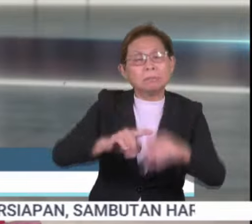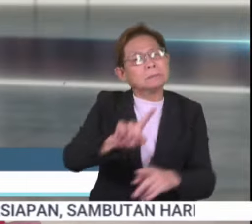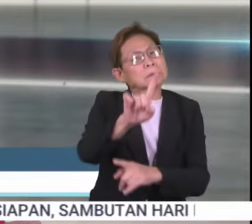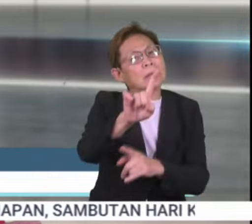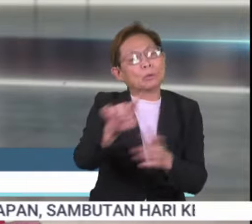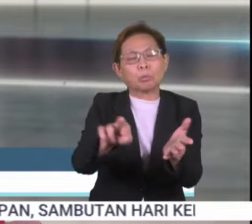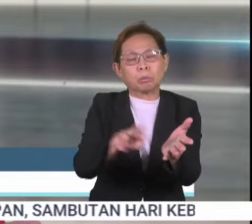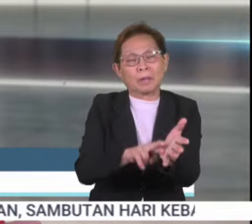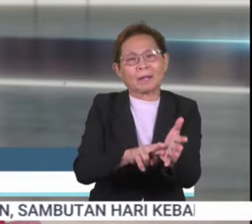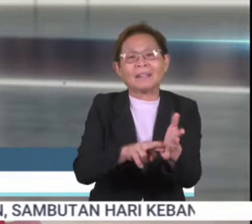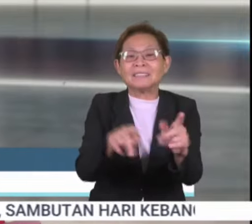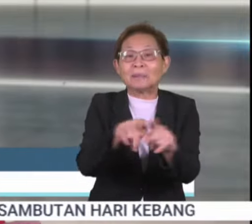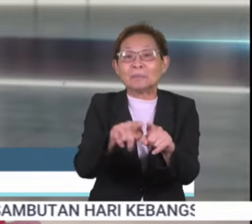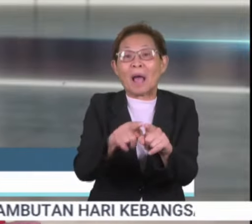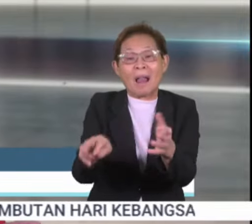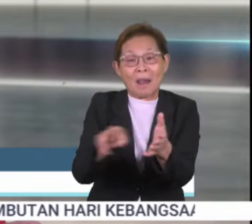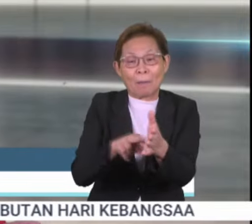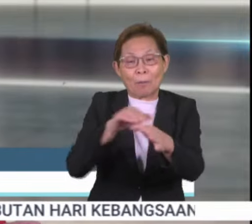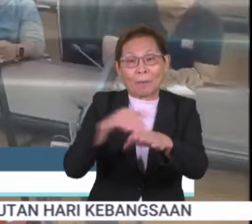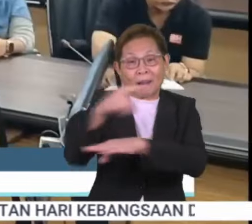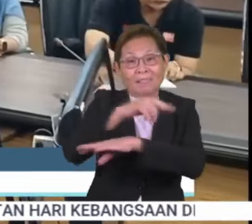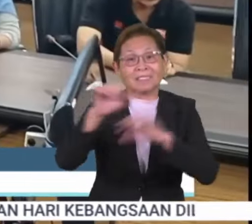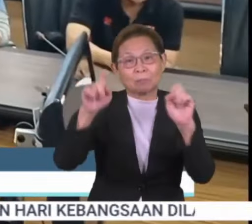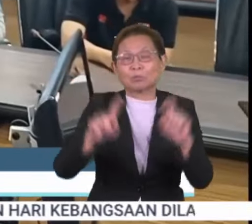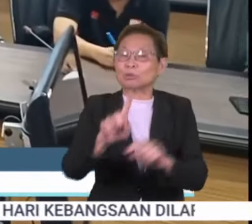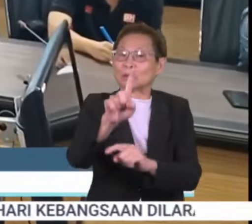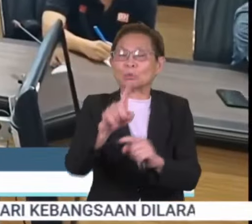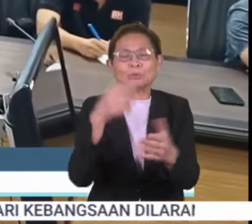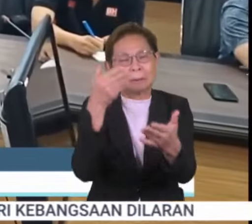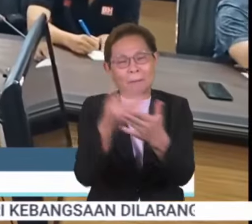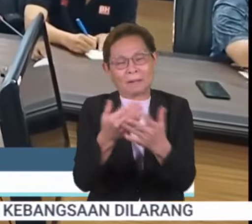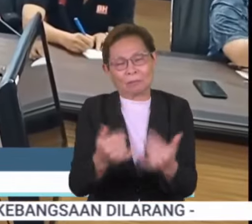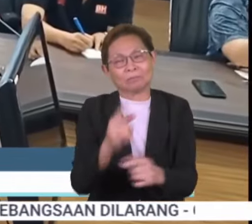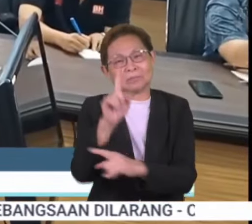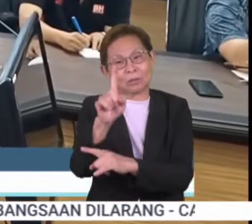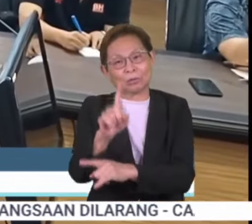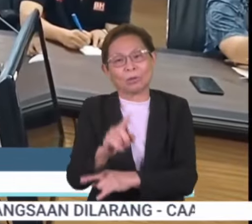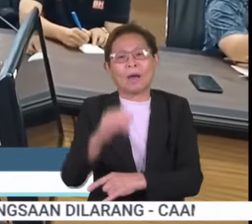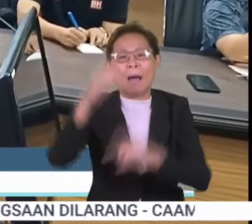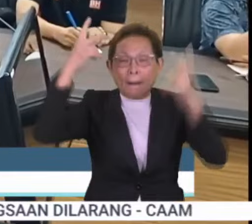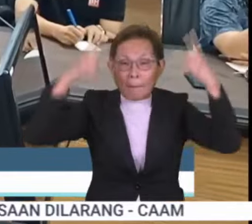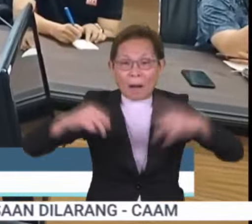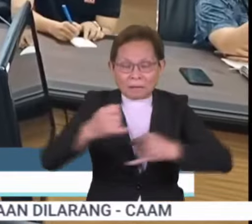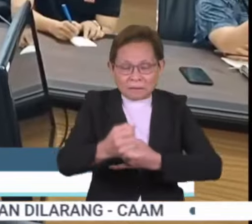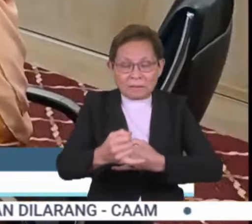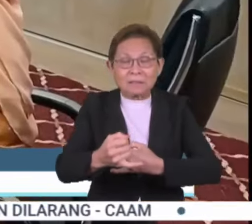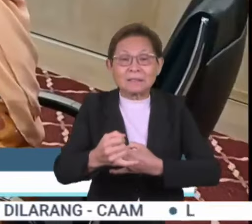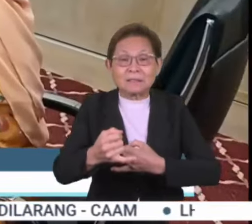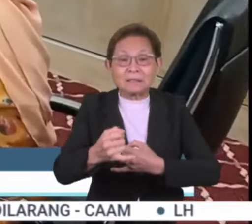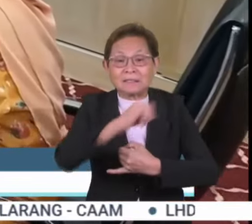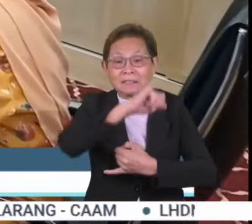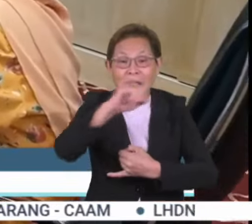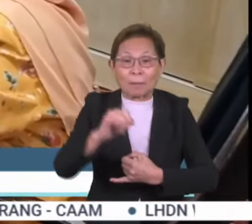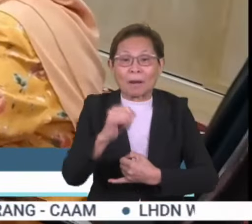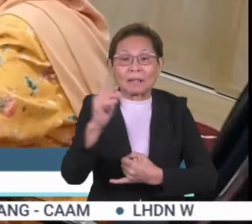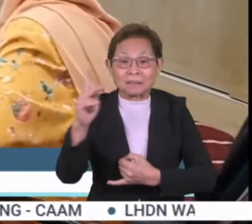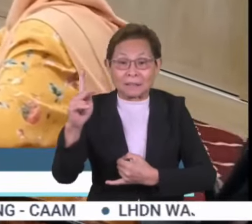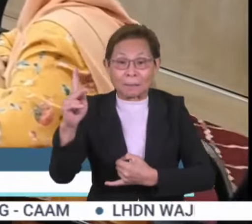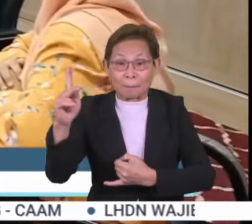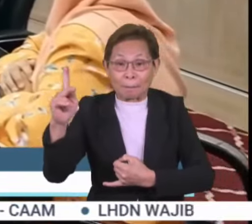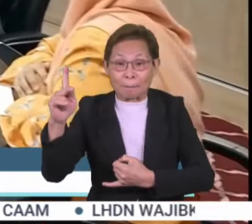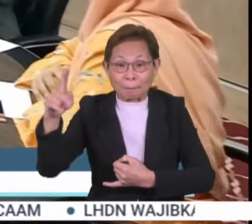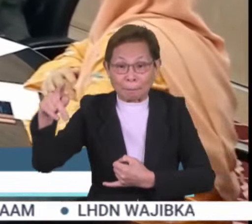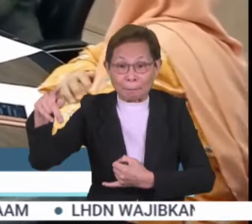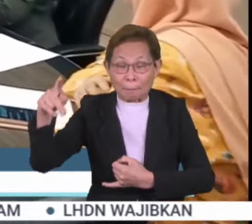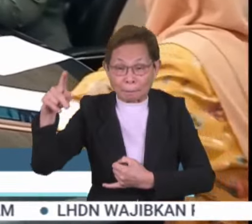dilaporkan Sabtu lalu pengarah jabatan kesehatan Negeri Pahang Datuk Dr Nur azimi Yunus